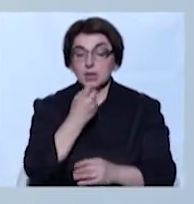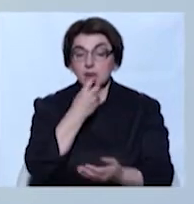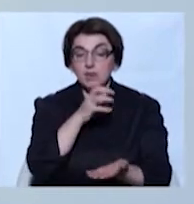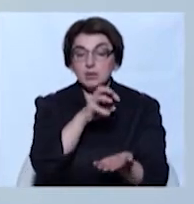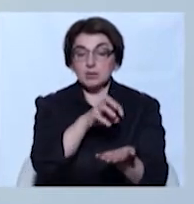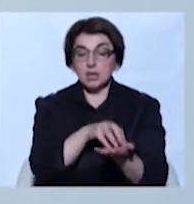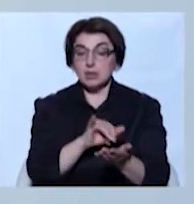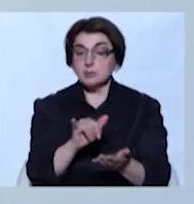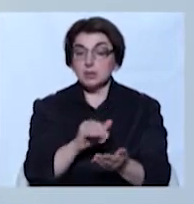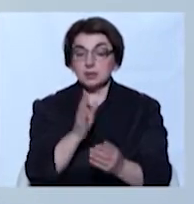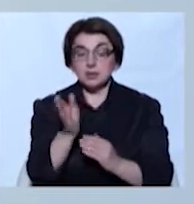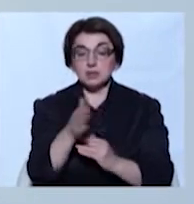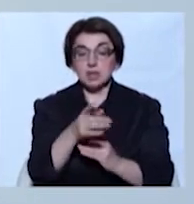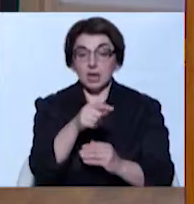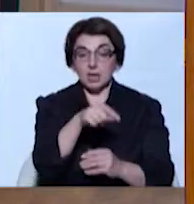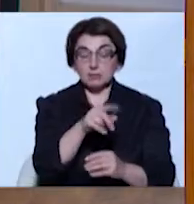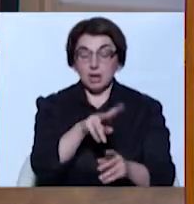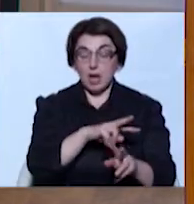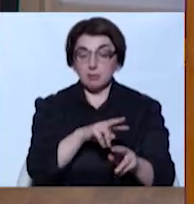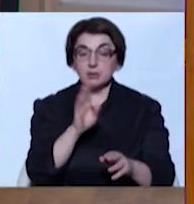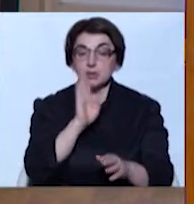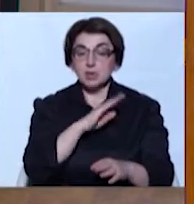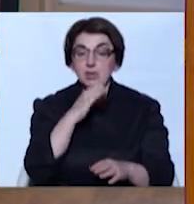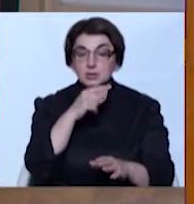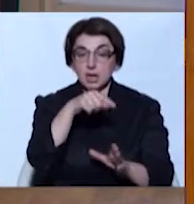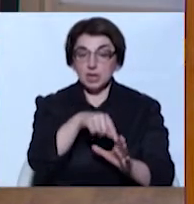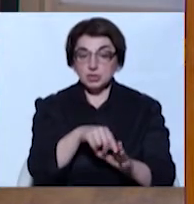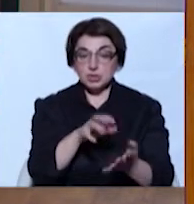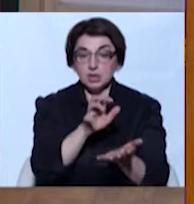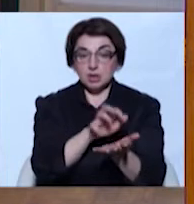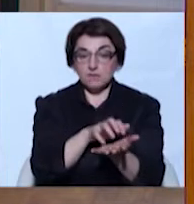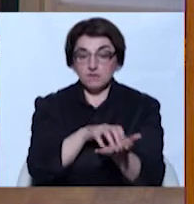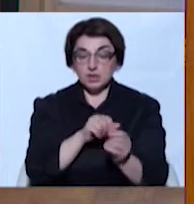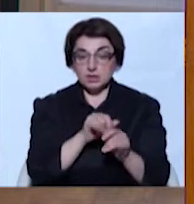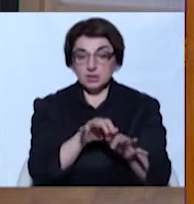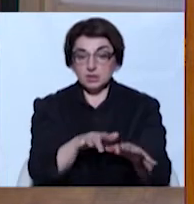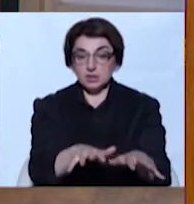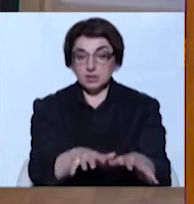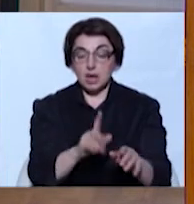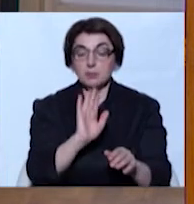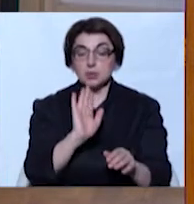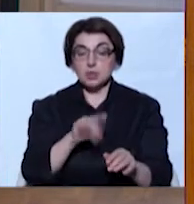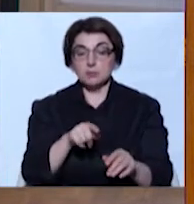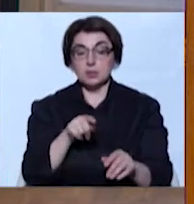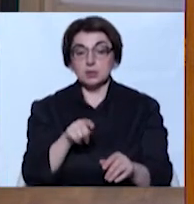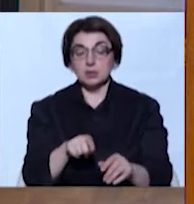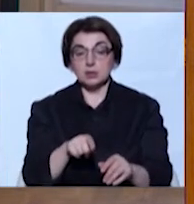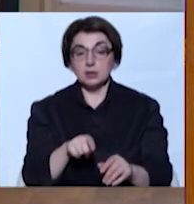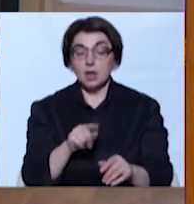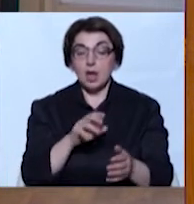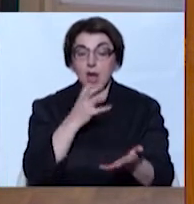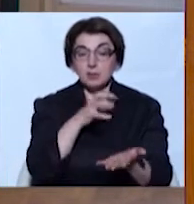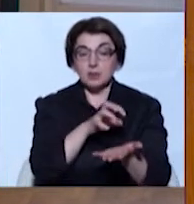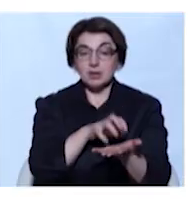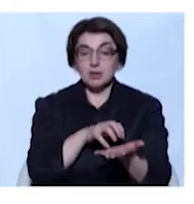დებს, ისიც თევზივით, ქვირითით მრავლდება, ქვირიც ყრის. ამის შემდეგ უკვე და ამ ქვირიც,